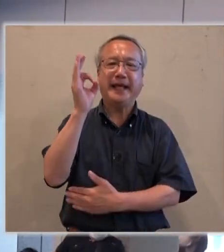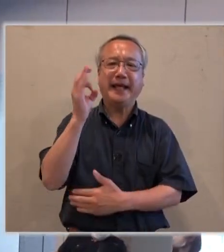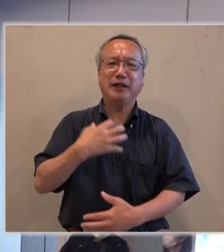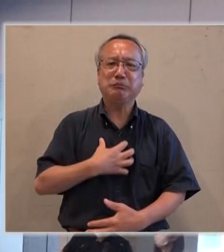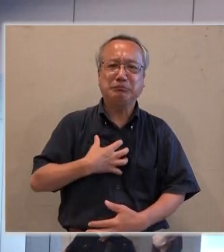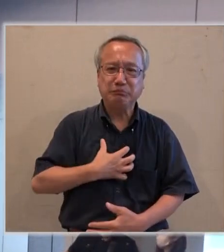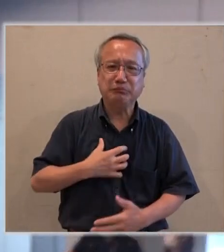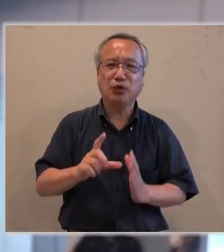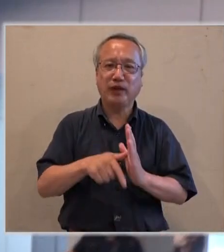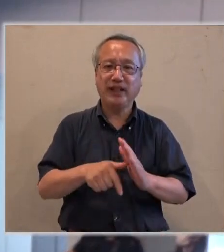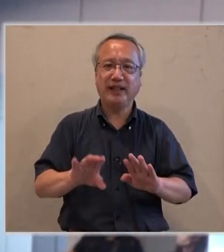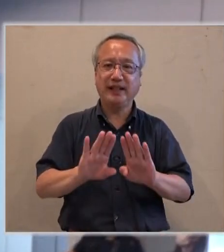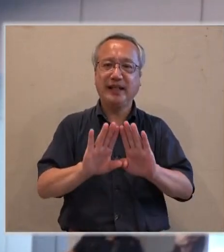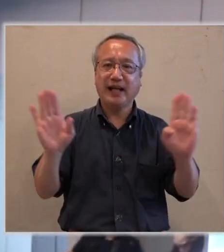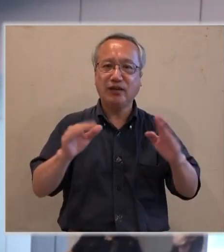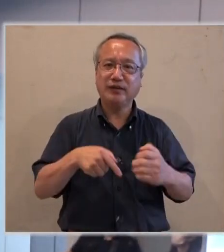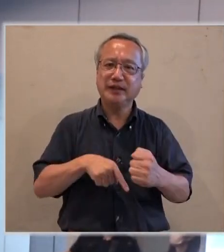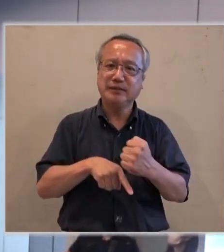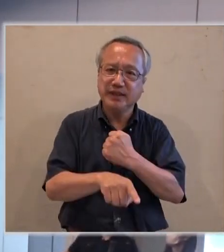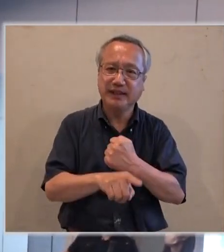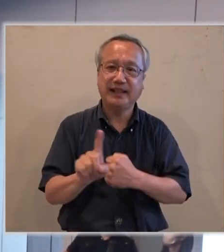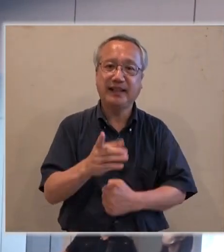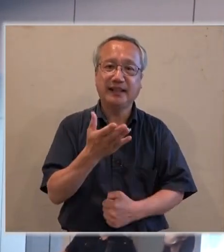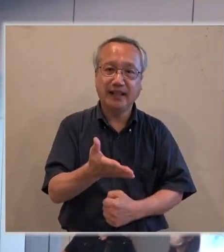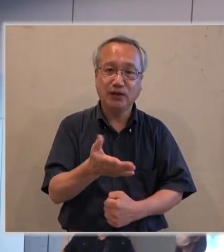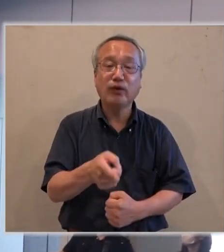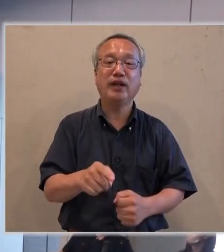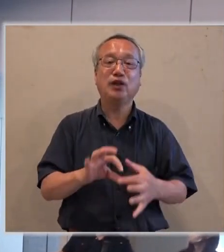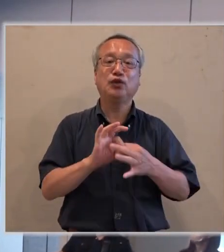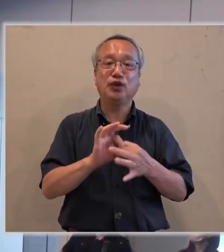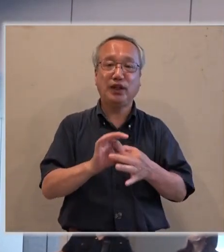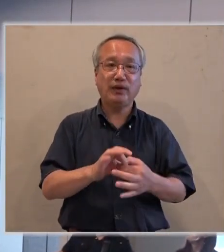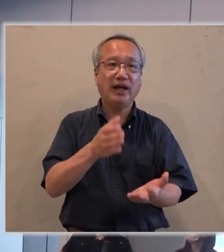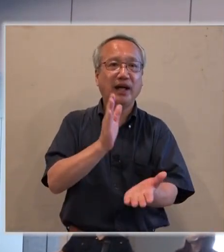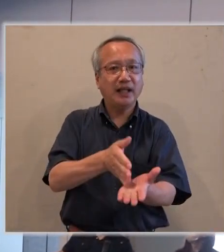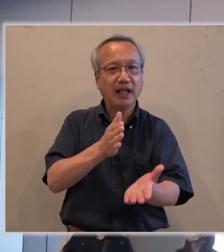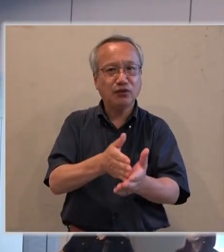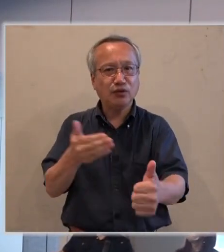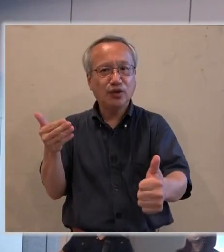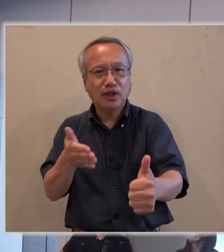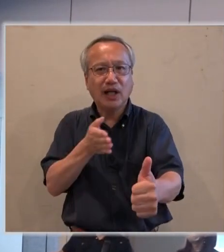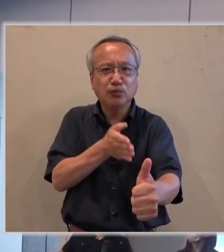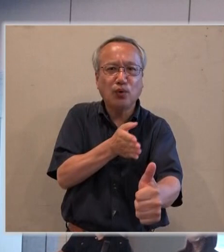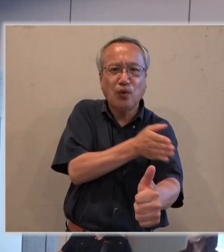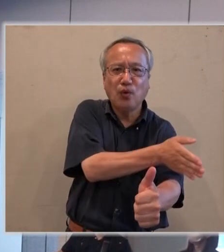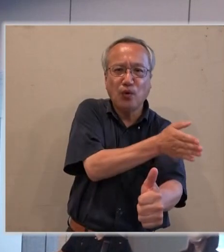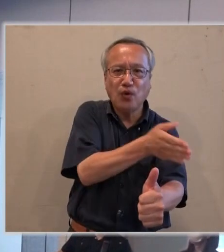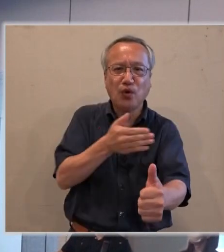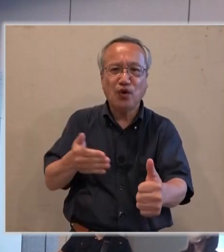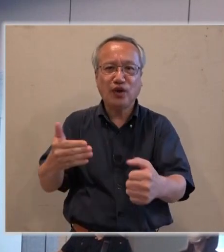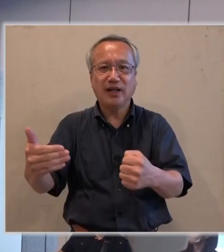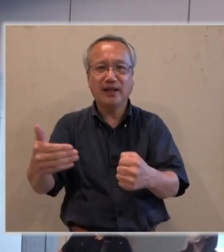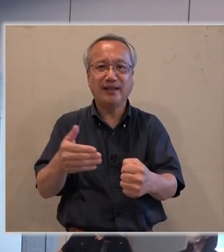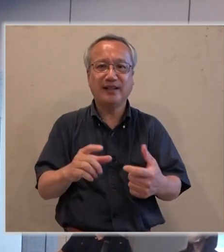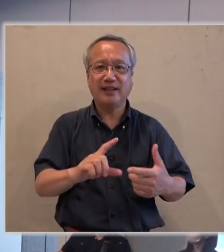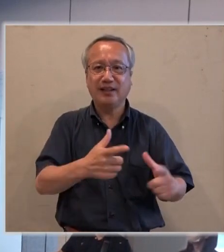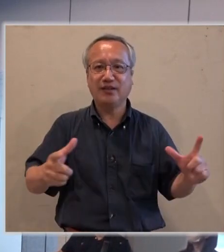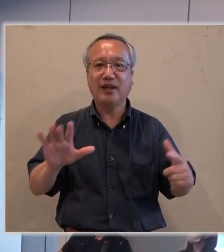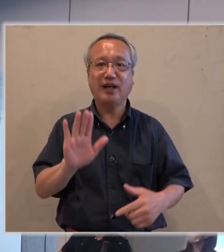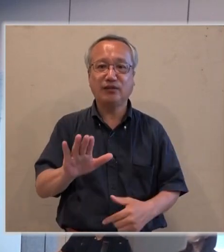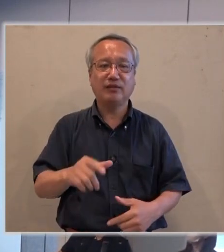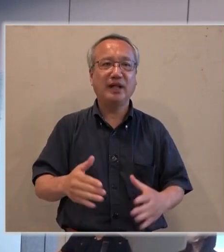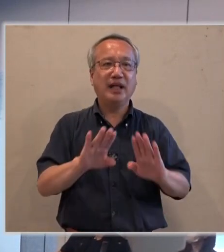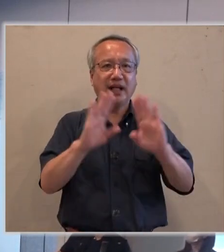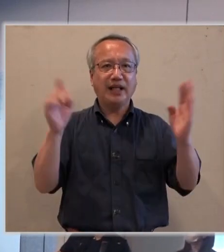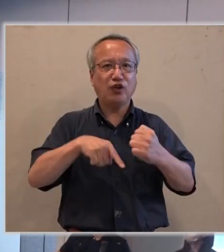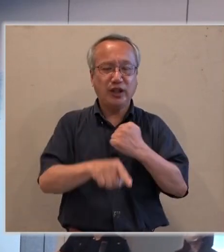義はどこにあるのかというところについてなんですけれども、これについては多分話す角度が相当たくさんあるというふうに思っていて、開催する意義はこれ